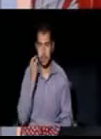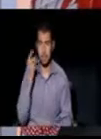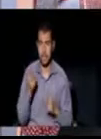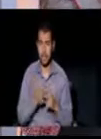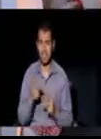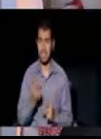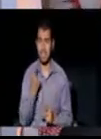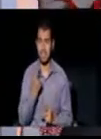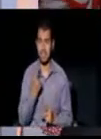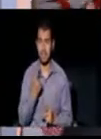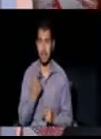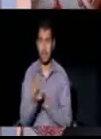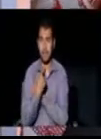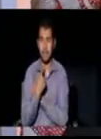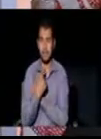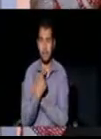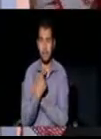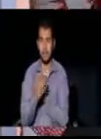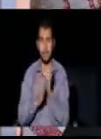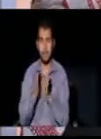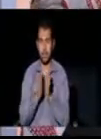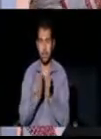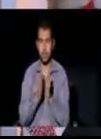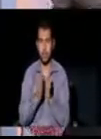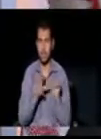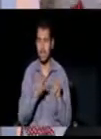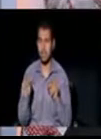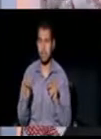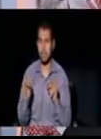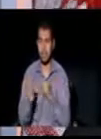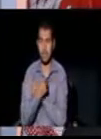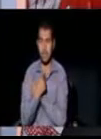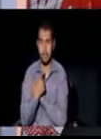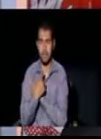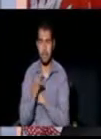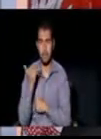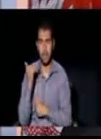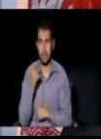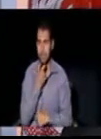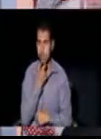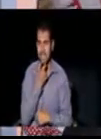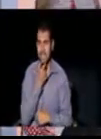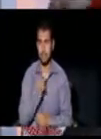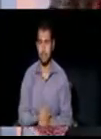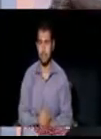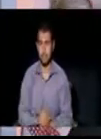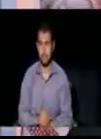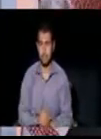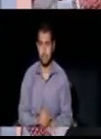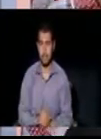يفهمونا بسهولة، أهم حاجة يعني، عشان ما يقولوش علينا إن إحنا ناس غريبة في بلدهم. إحنا ناس زينا